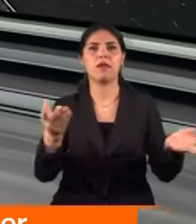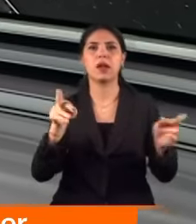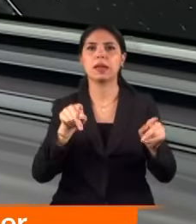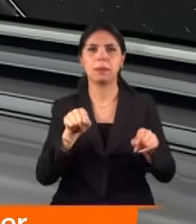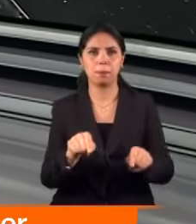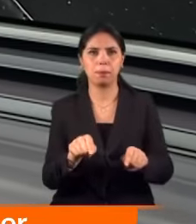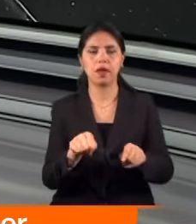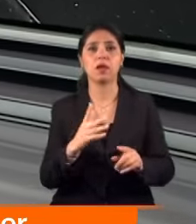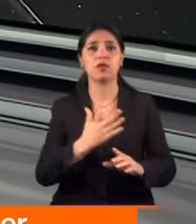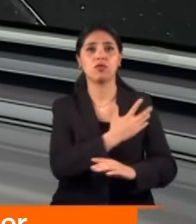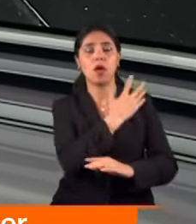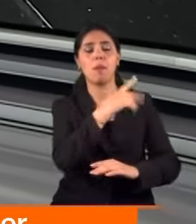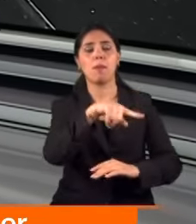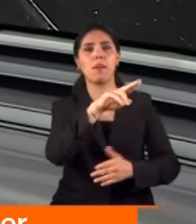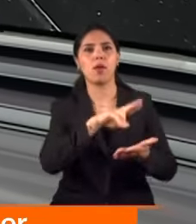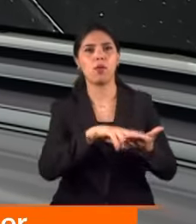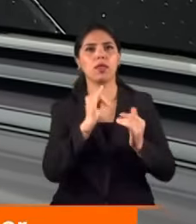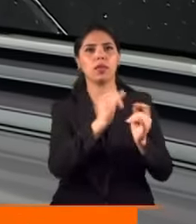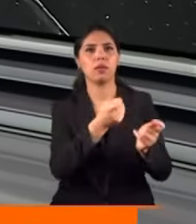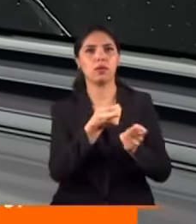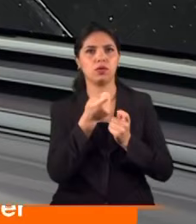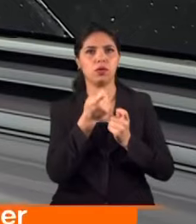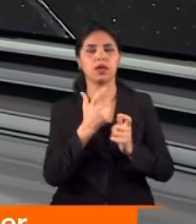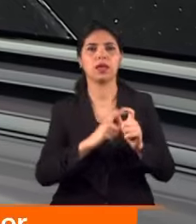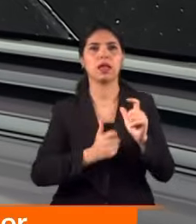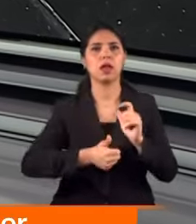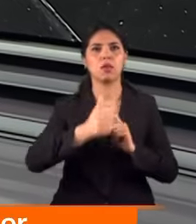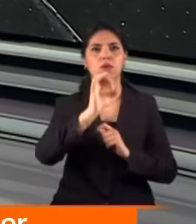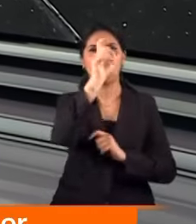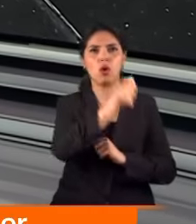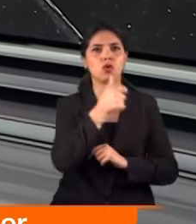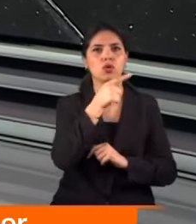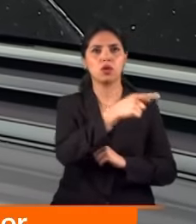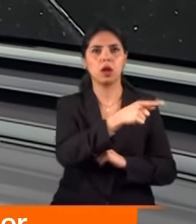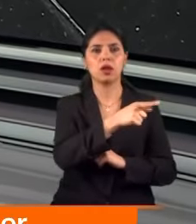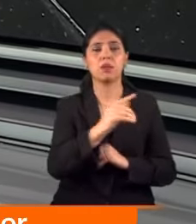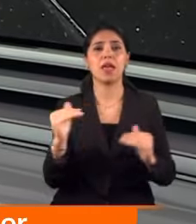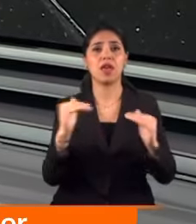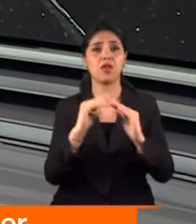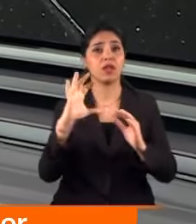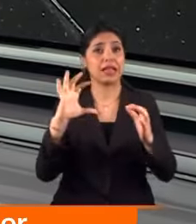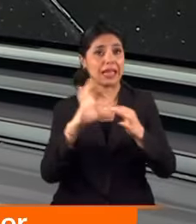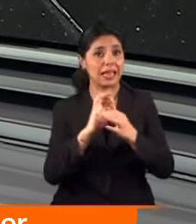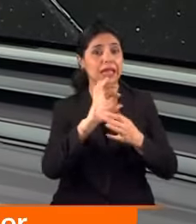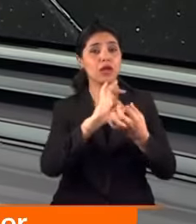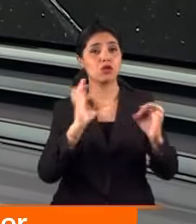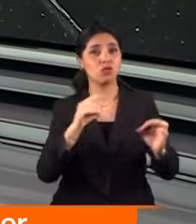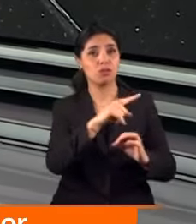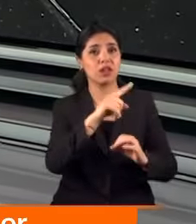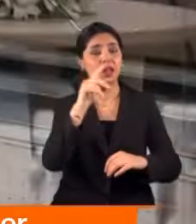Tabii bu CHP'lerin de tepkisini çekti. Genel Başkan Özgür Özel'e liyakatle ilgili sözleri hatırlatılıyor.